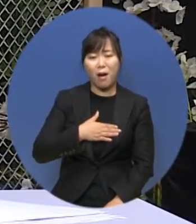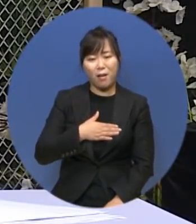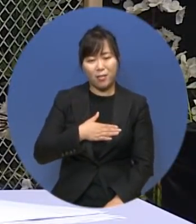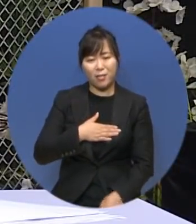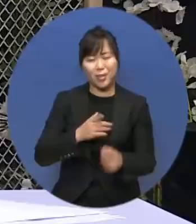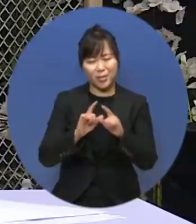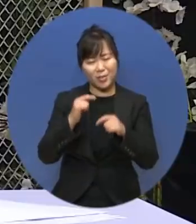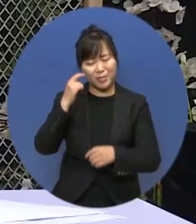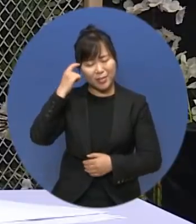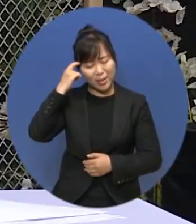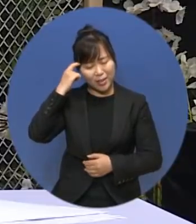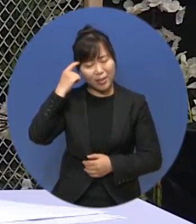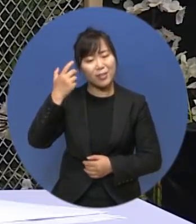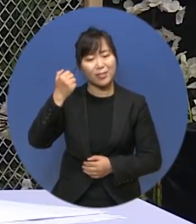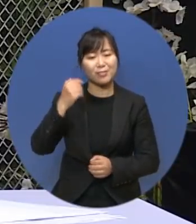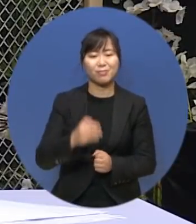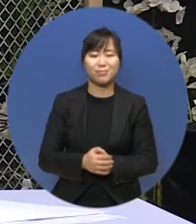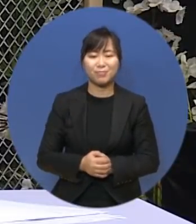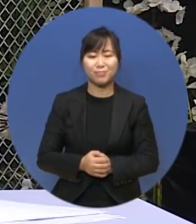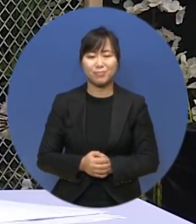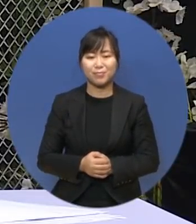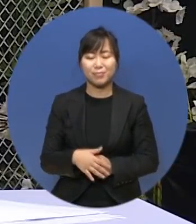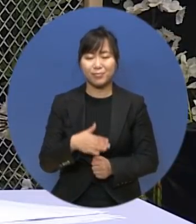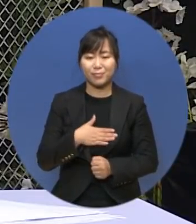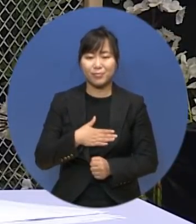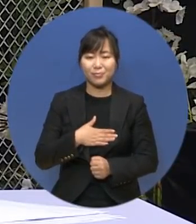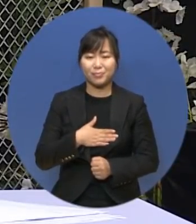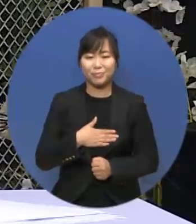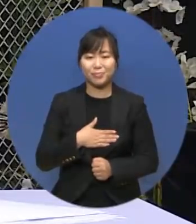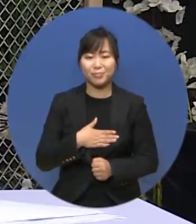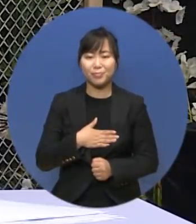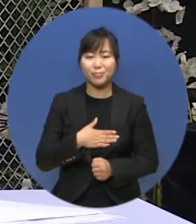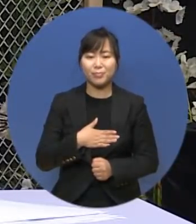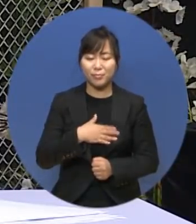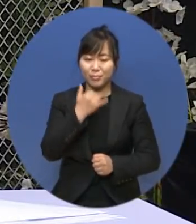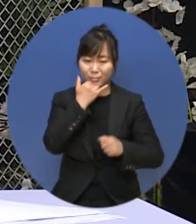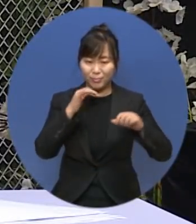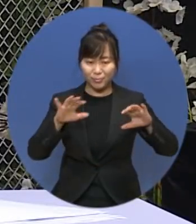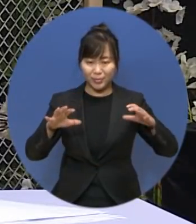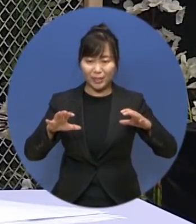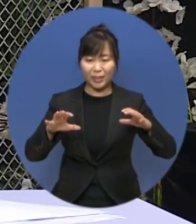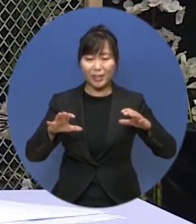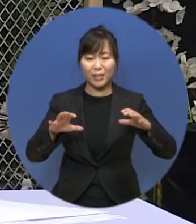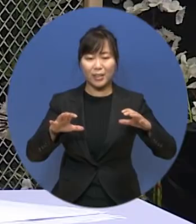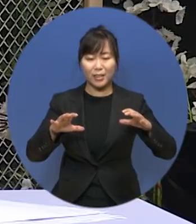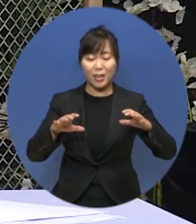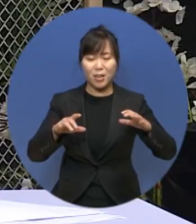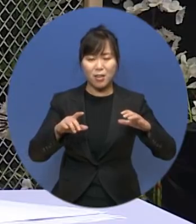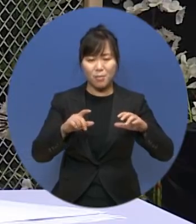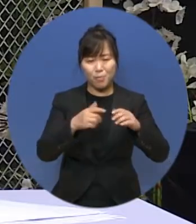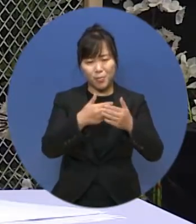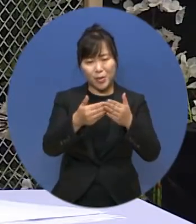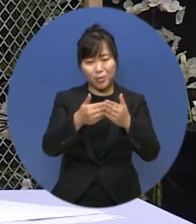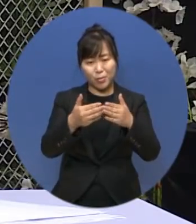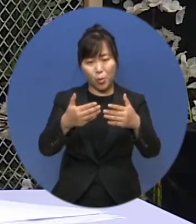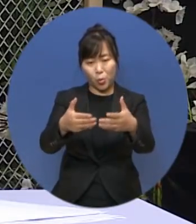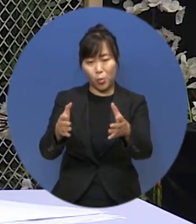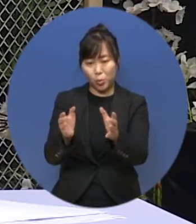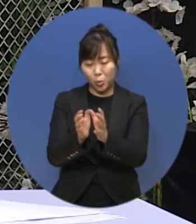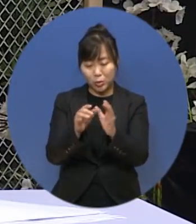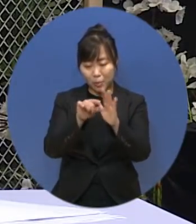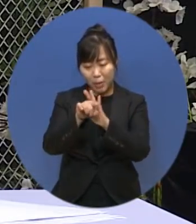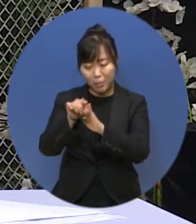여러 가지 생각을 하게 되는데 제가 그 독일에 여러 그 미술 공동체를